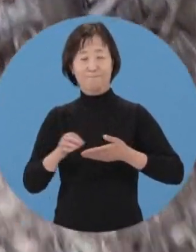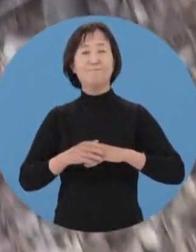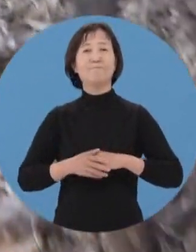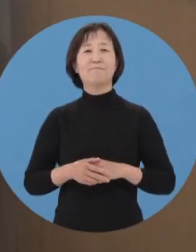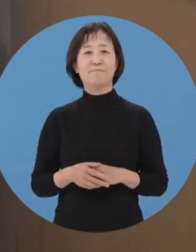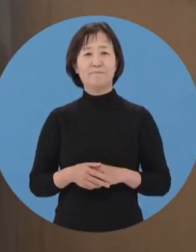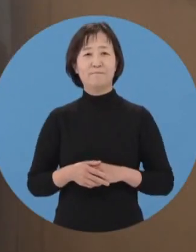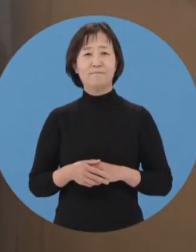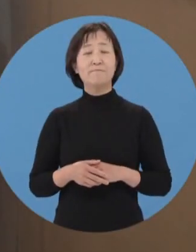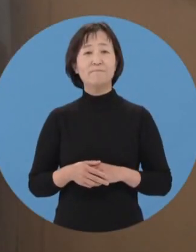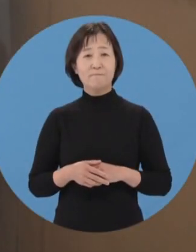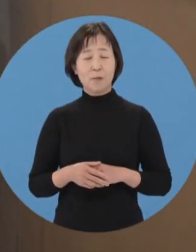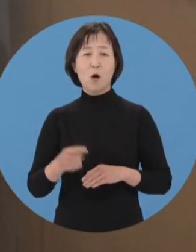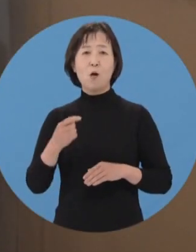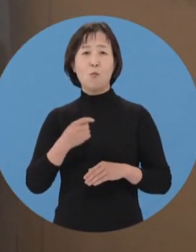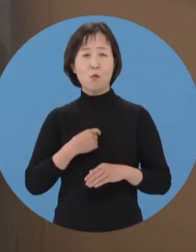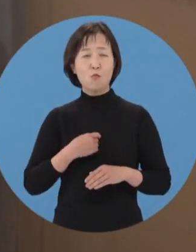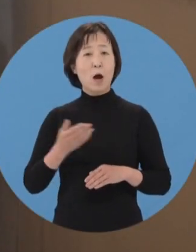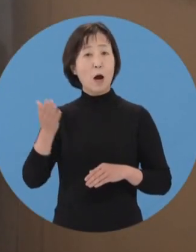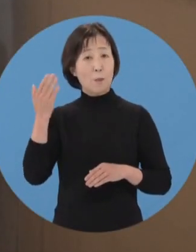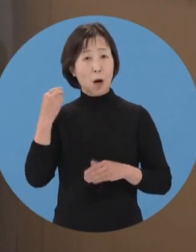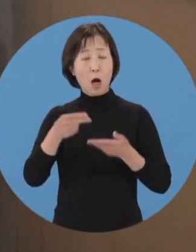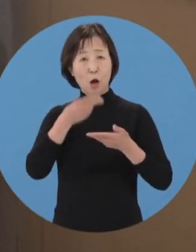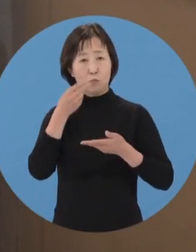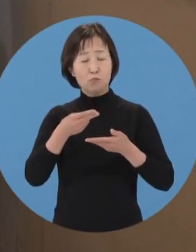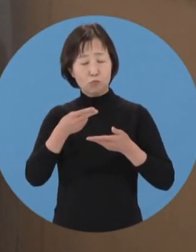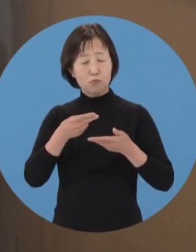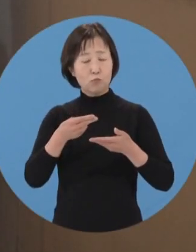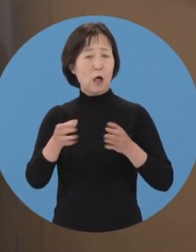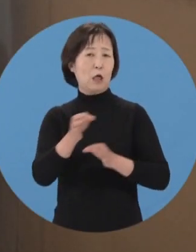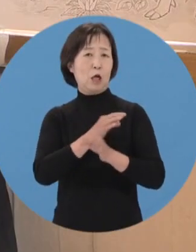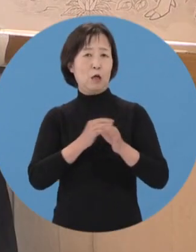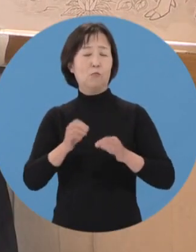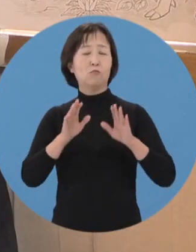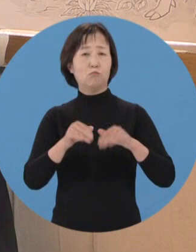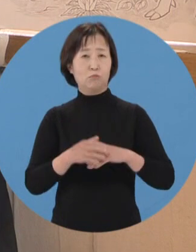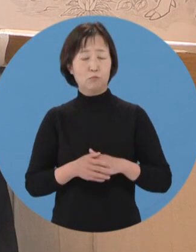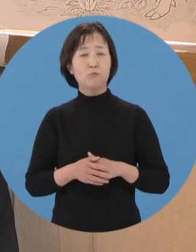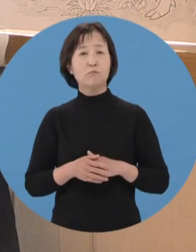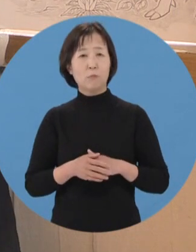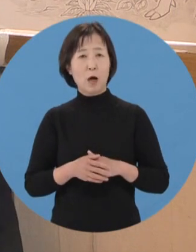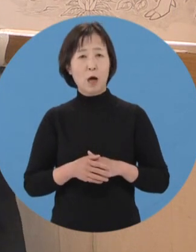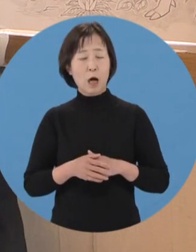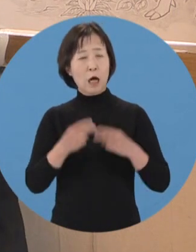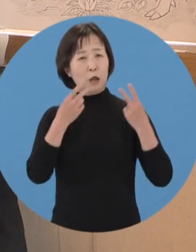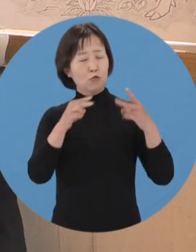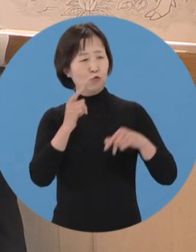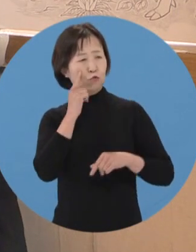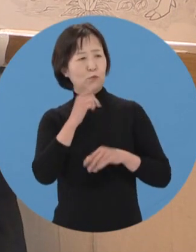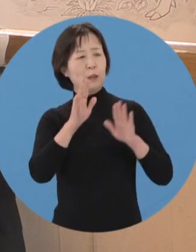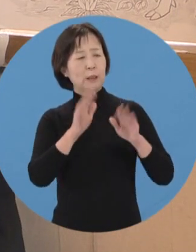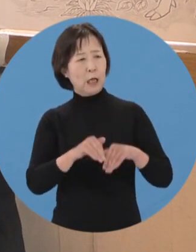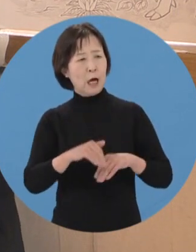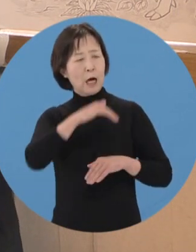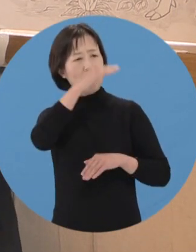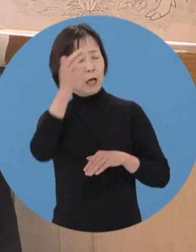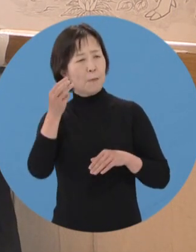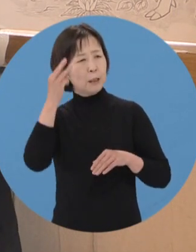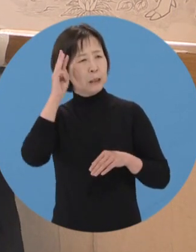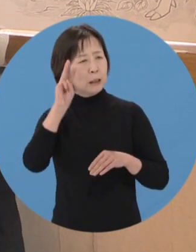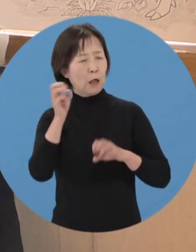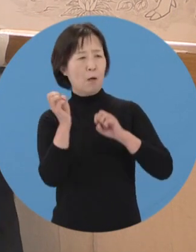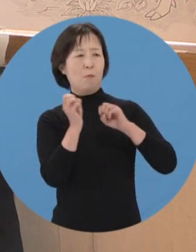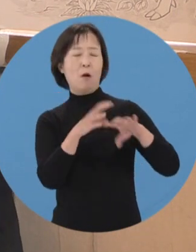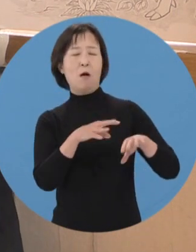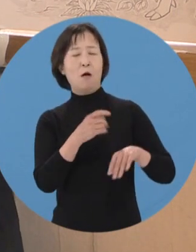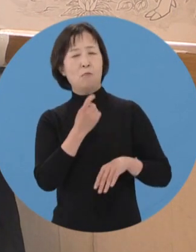。 僕は飲食店をやっていたので、その時に山にこう鹿が捨てられてたっていうニュースを見